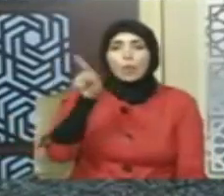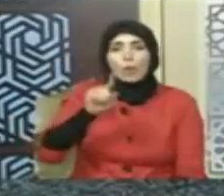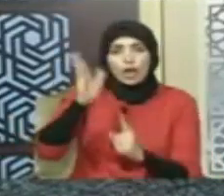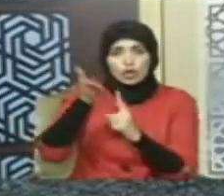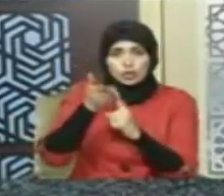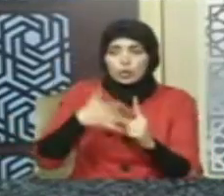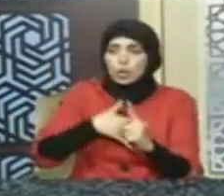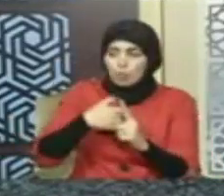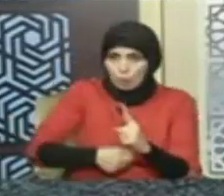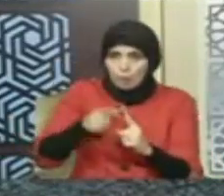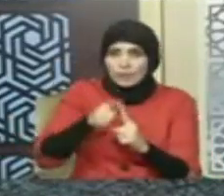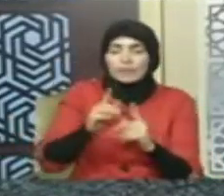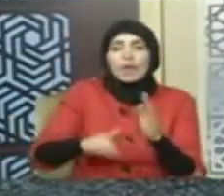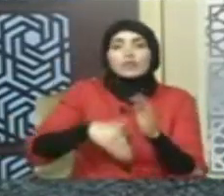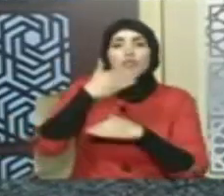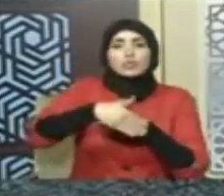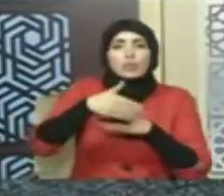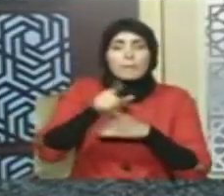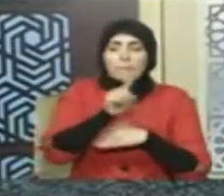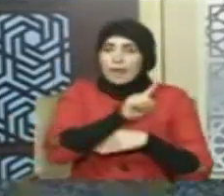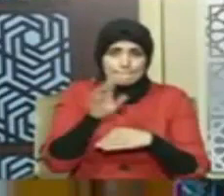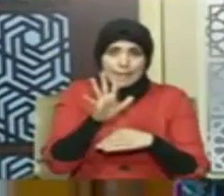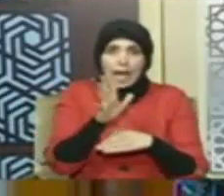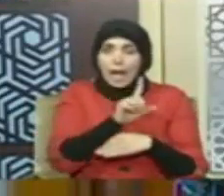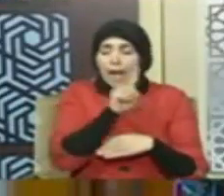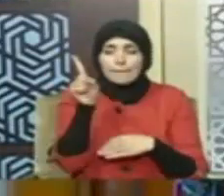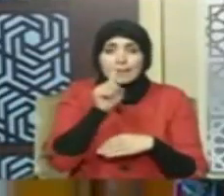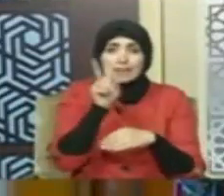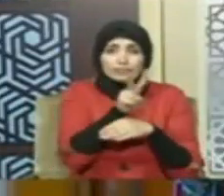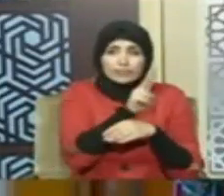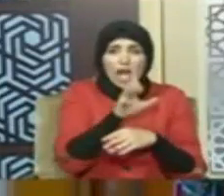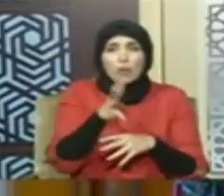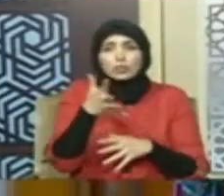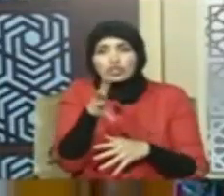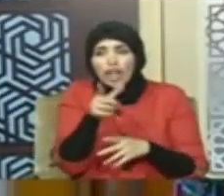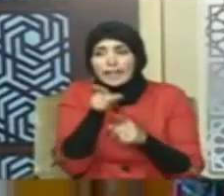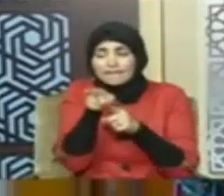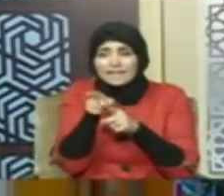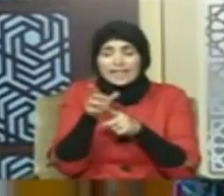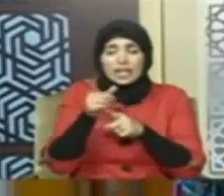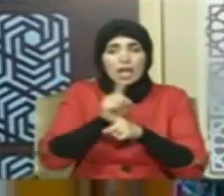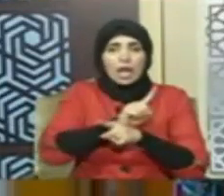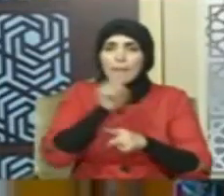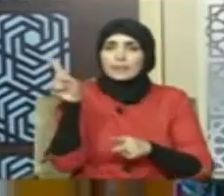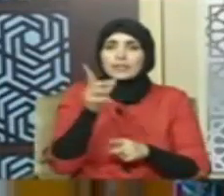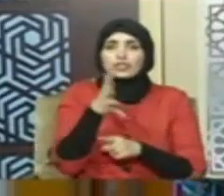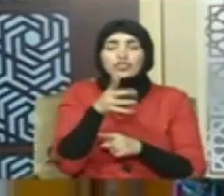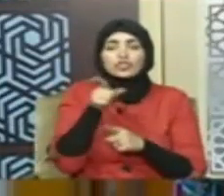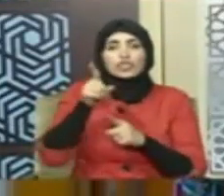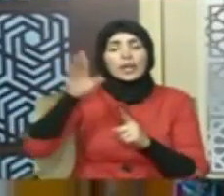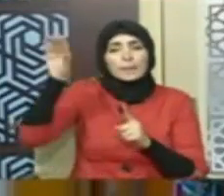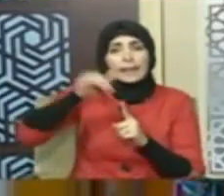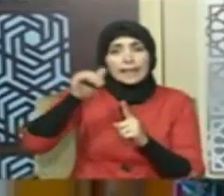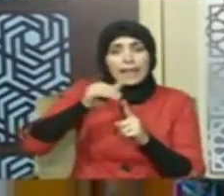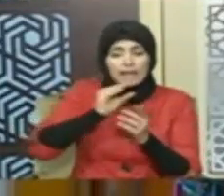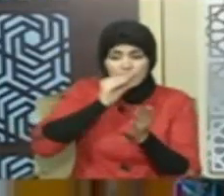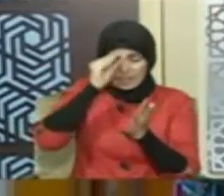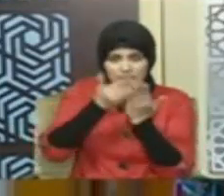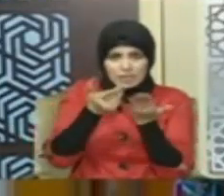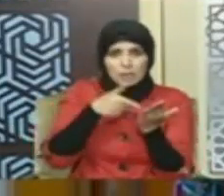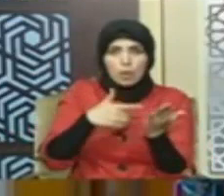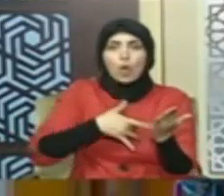ورسوله ثم لم يرتابوا، لم يشكوا في شيء مما جاءهم في كتاب